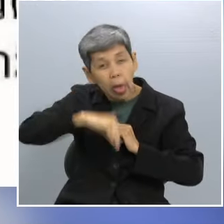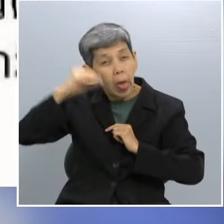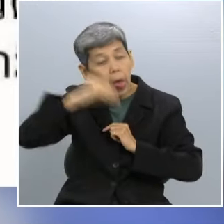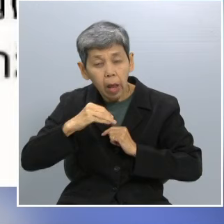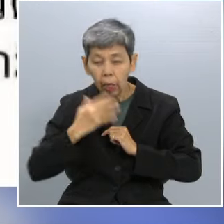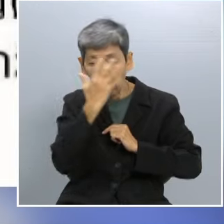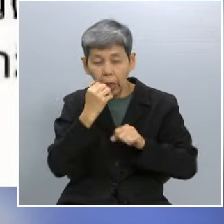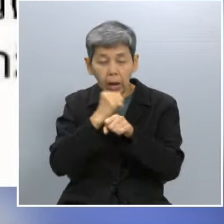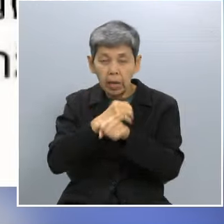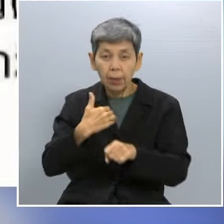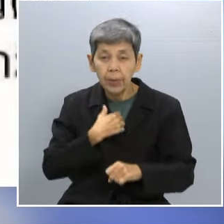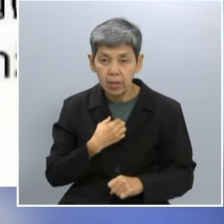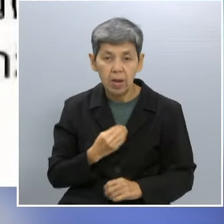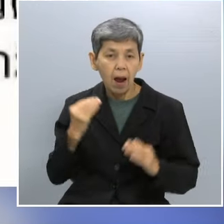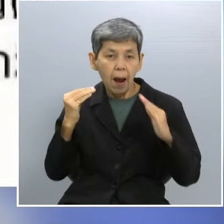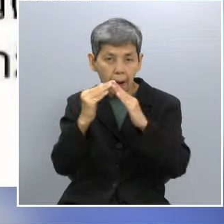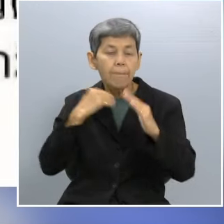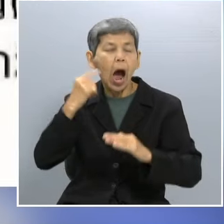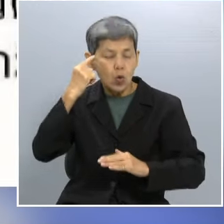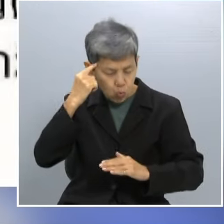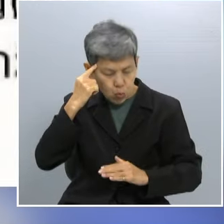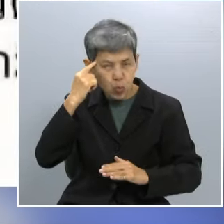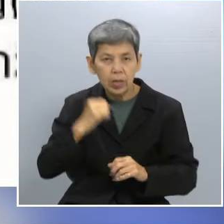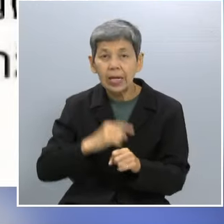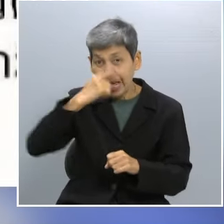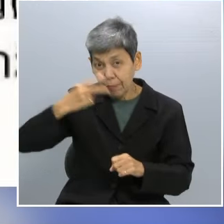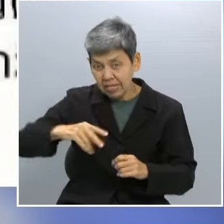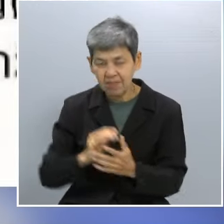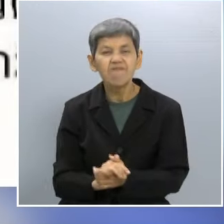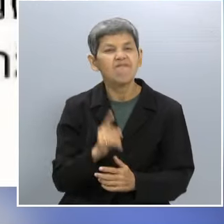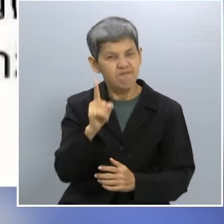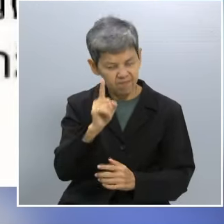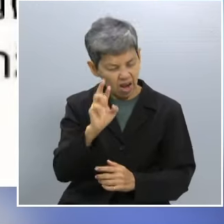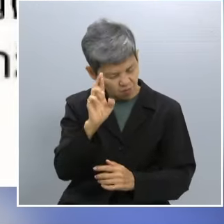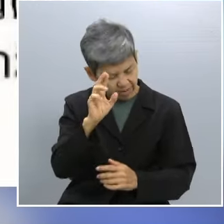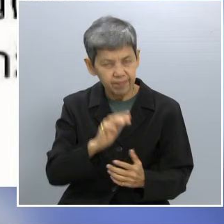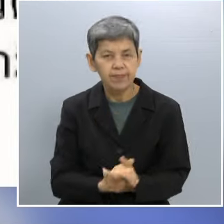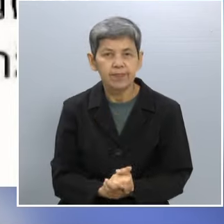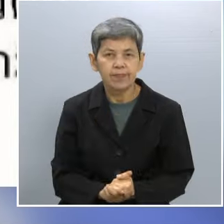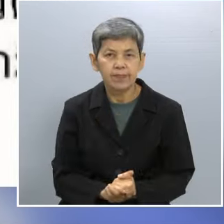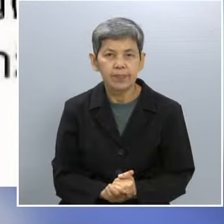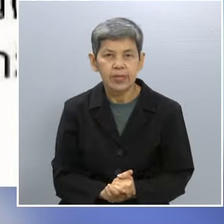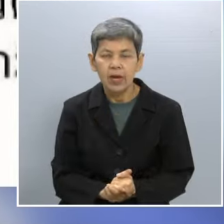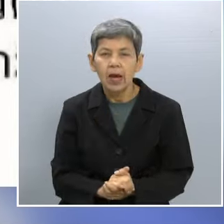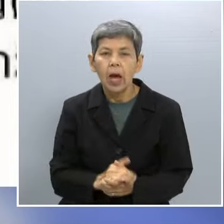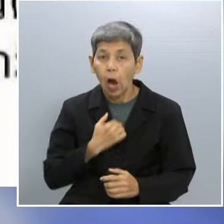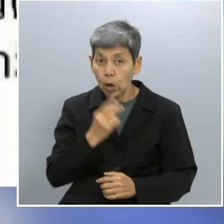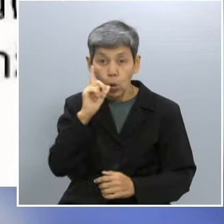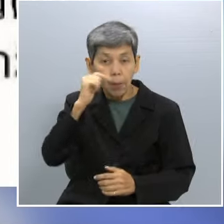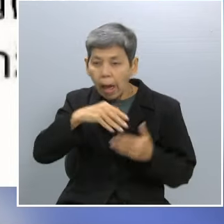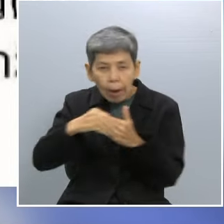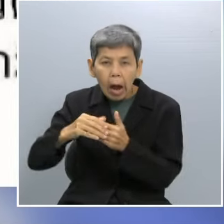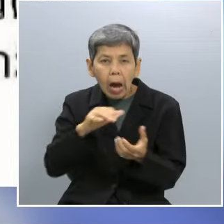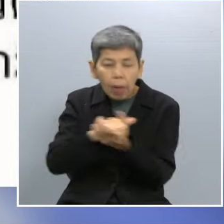ควายบ้านมึงกูรู้หมดเป็นไงถ้าภาษาภาไทยขายจุดๆกินแม่คอยหาผัวให้ลูก